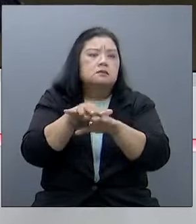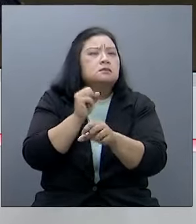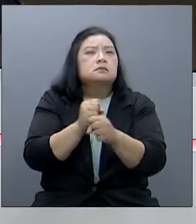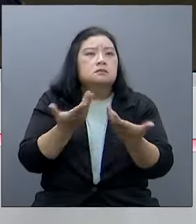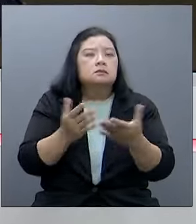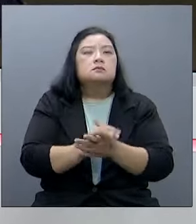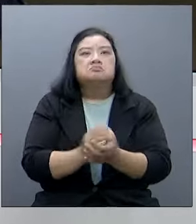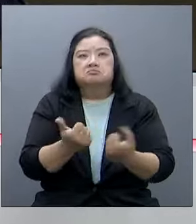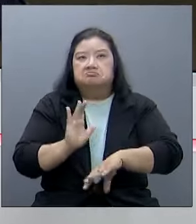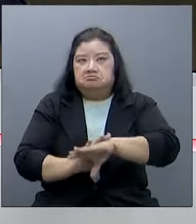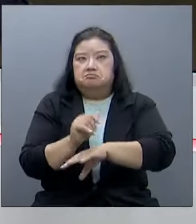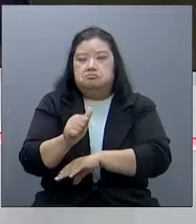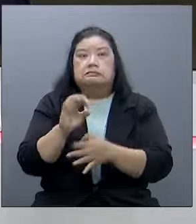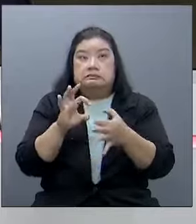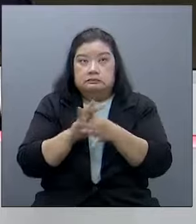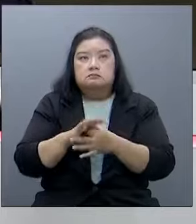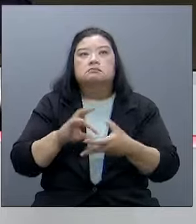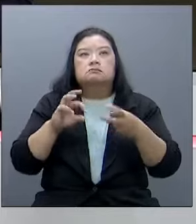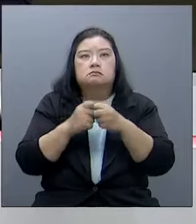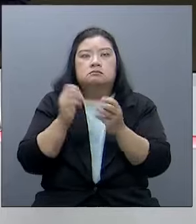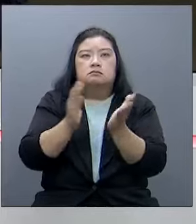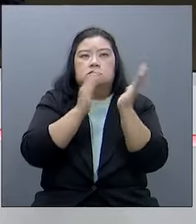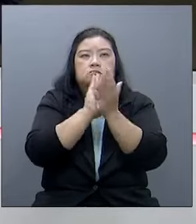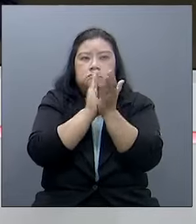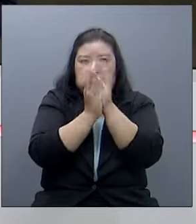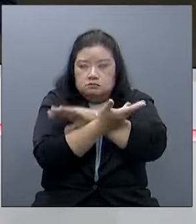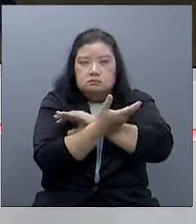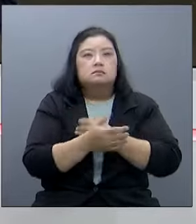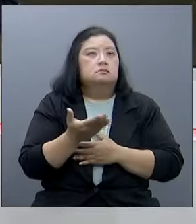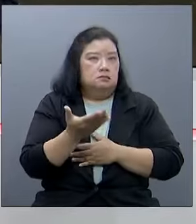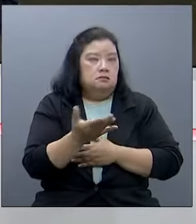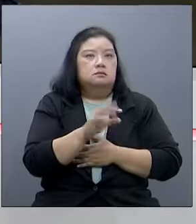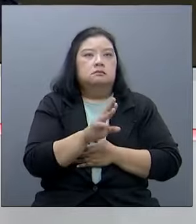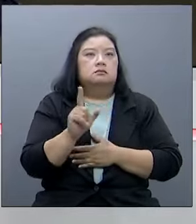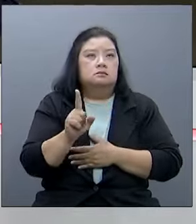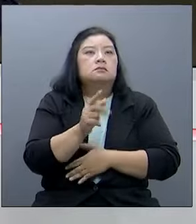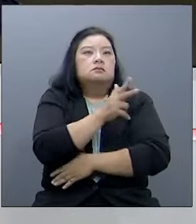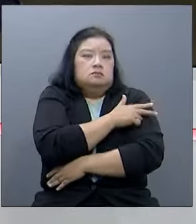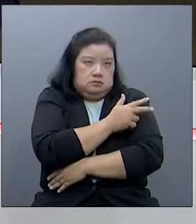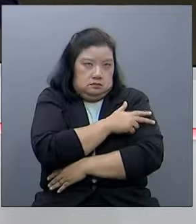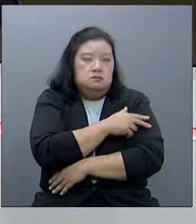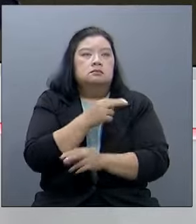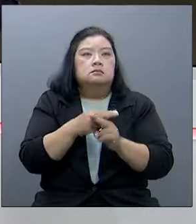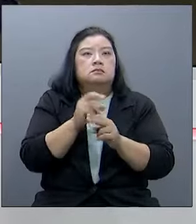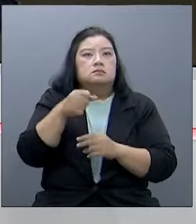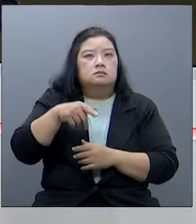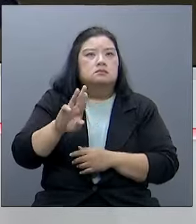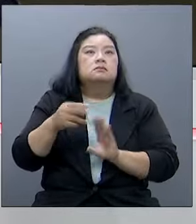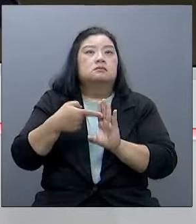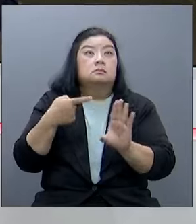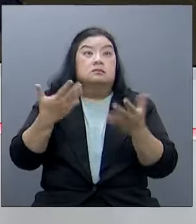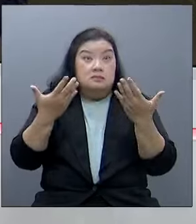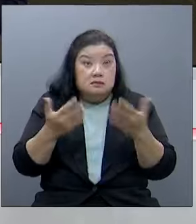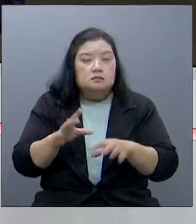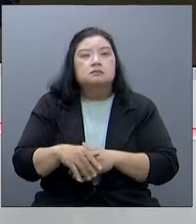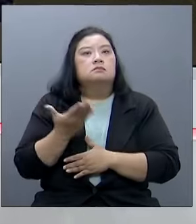ฉันคุยกัผู้เชาชาญด้านการเปลี่ยแลงสภาพพูมิอากาศรองสัตราจาร์ด็อกเตอรีสุภาธิก็ชีว่าจากอิทธิพลข